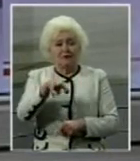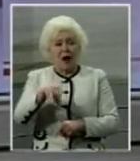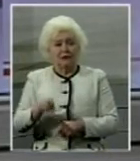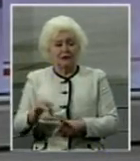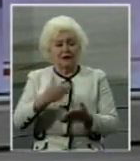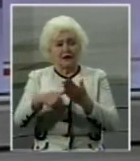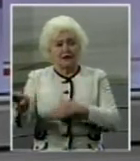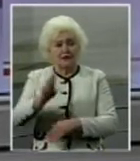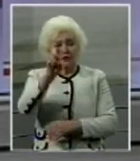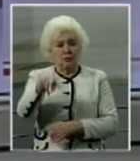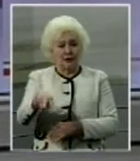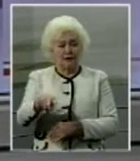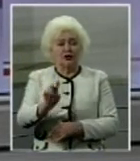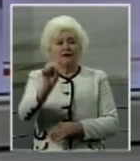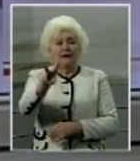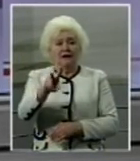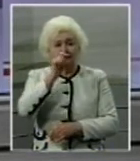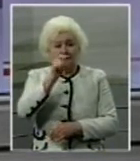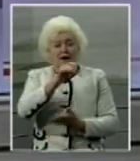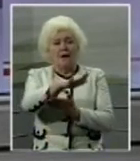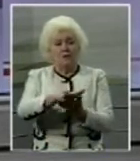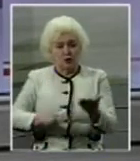який вийшов із лікарняного 12 квітня,